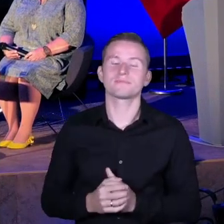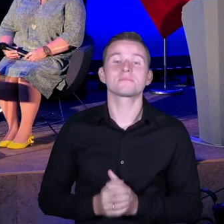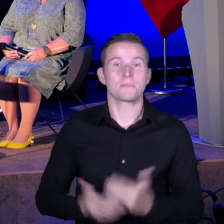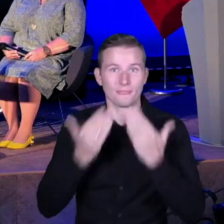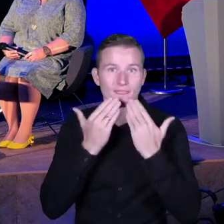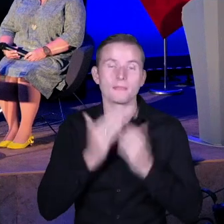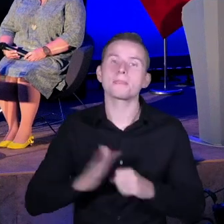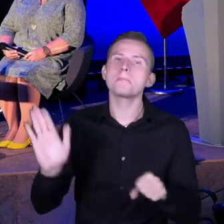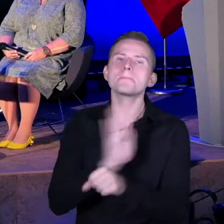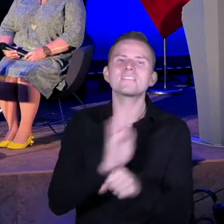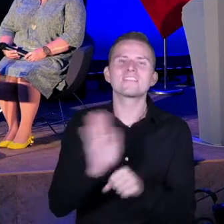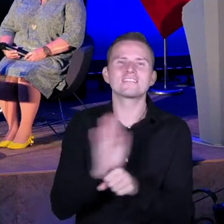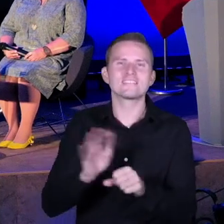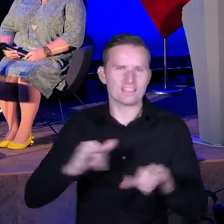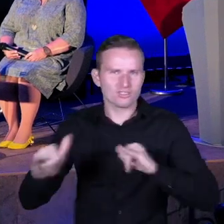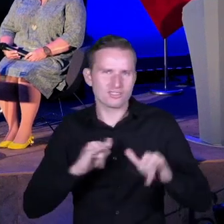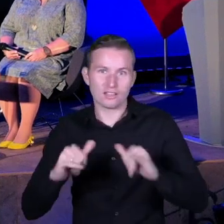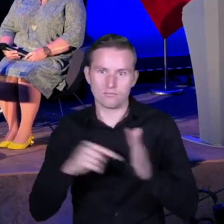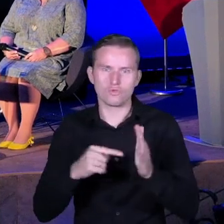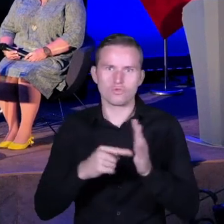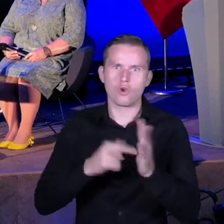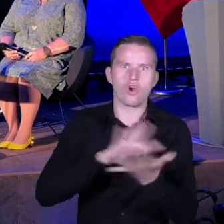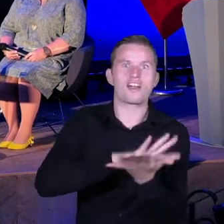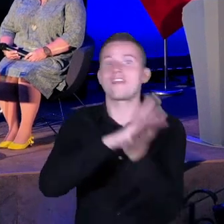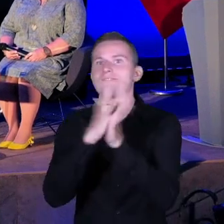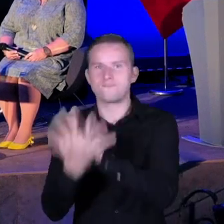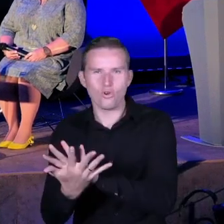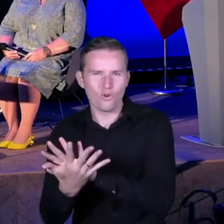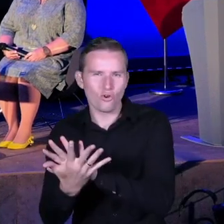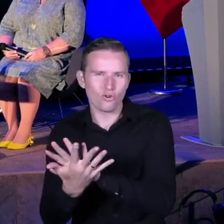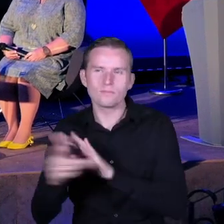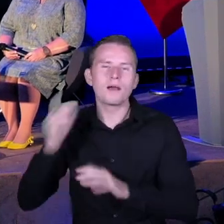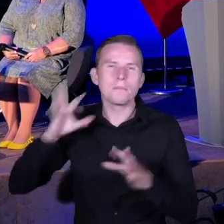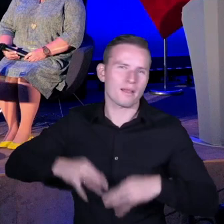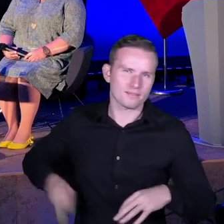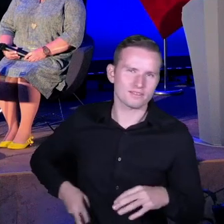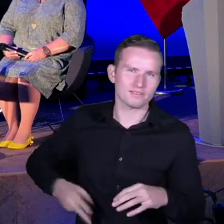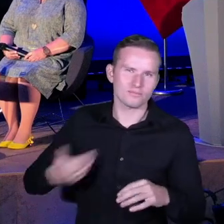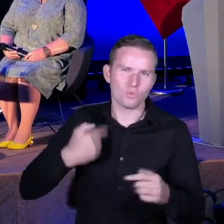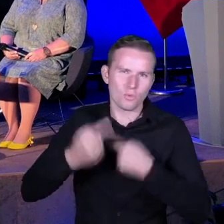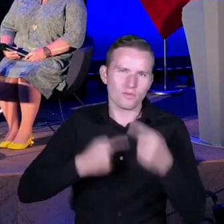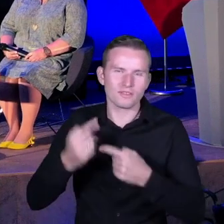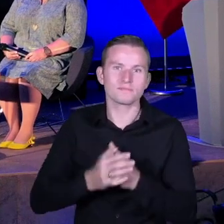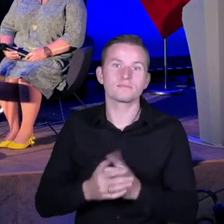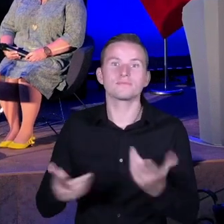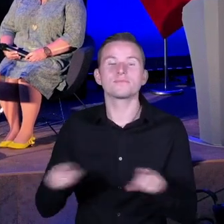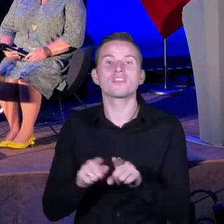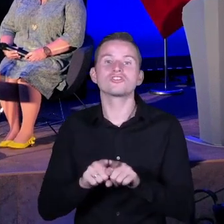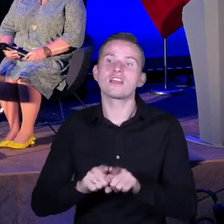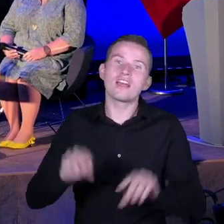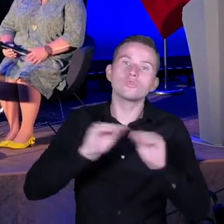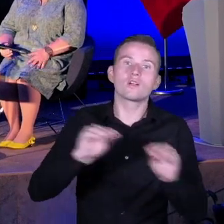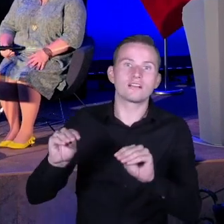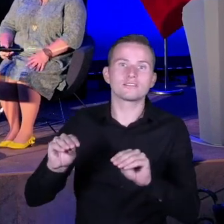biznes i zarządzanie jako ta mała, wielka reforma, o której mówiła pani minister, Laboratoria Przyszłości i